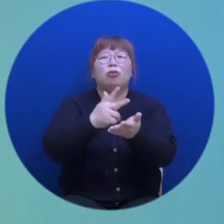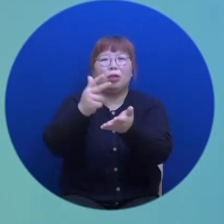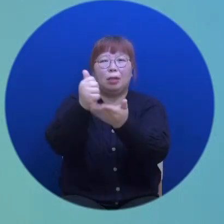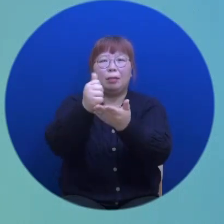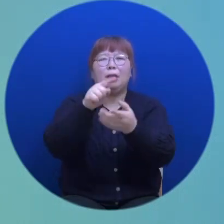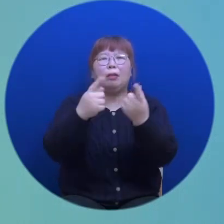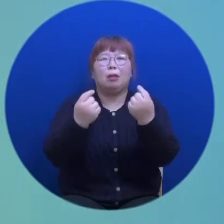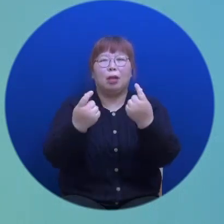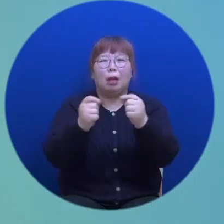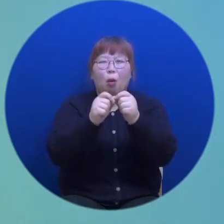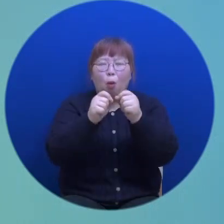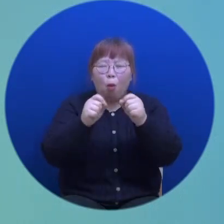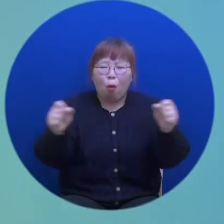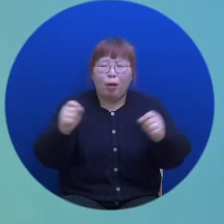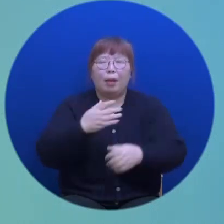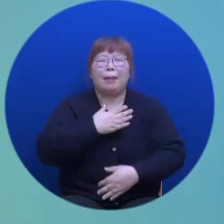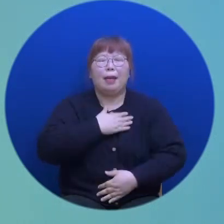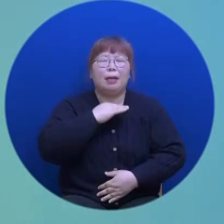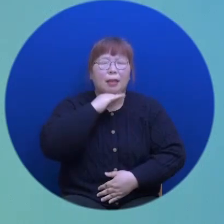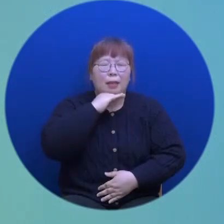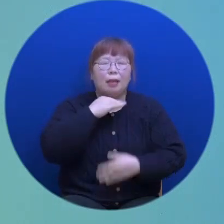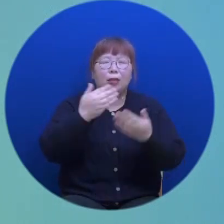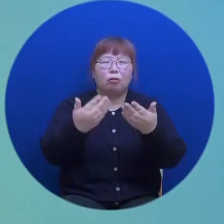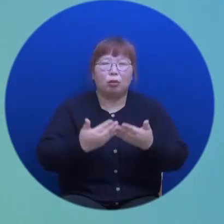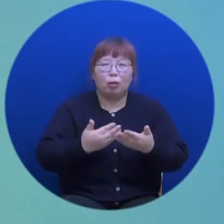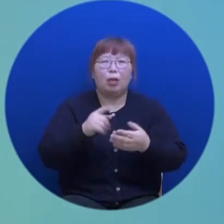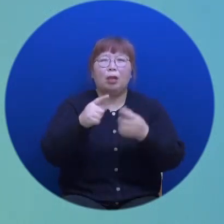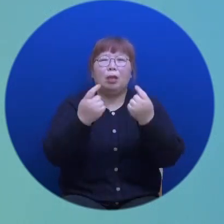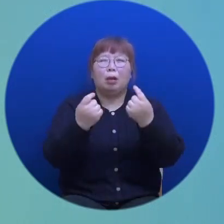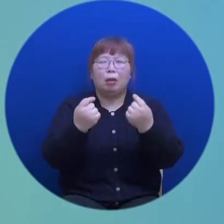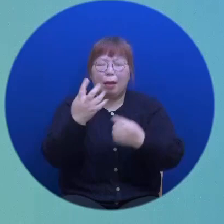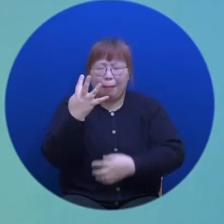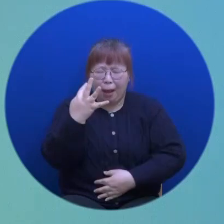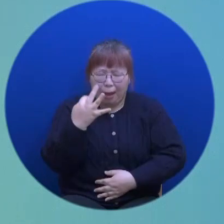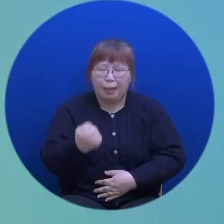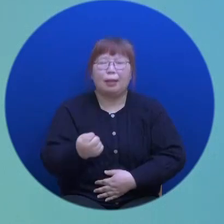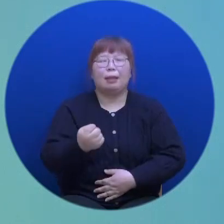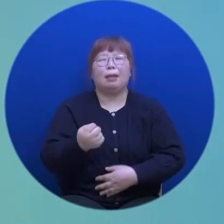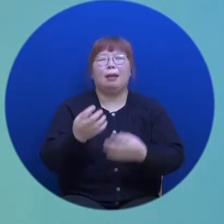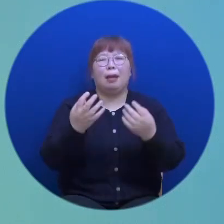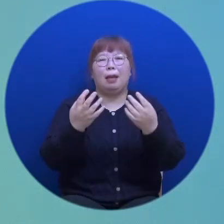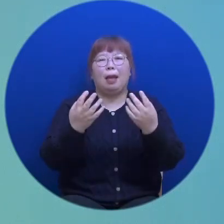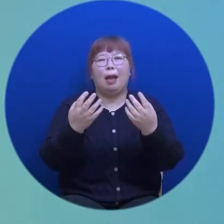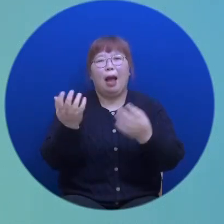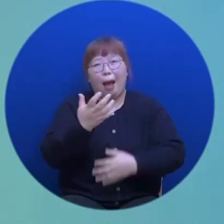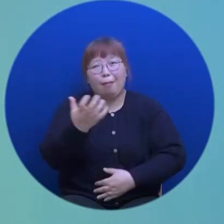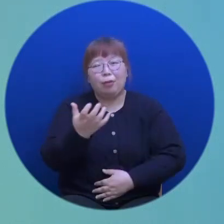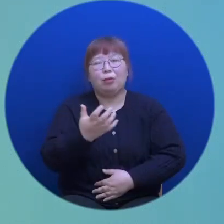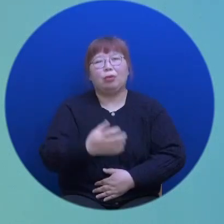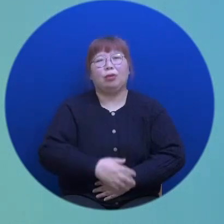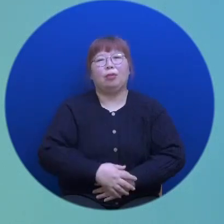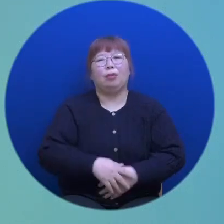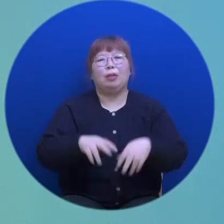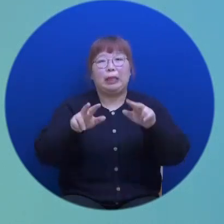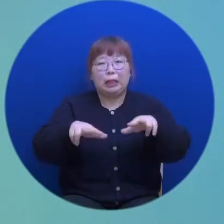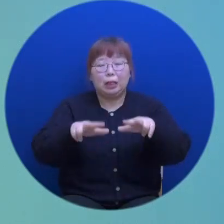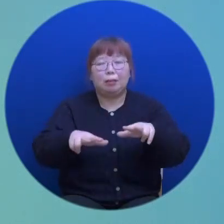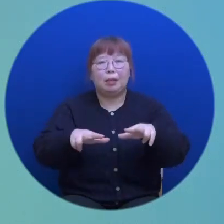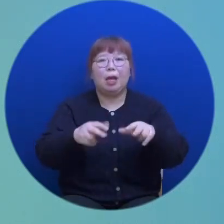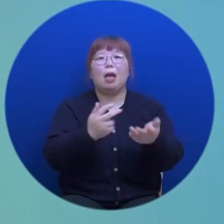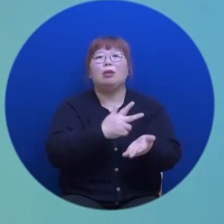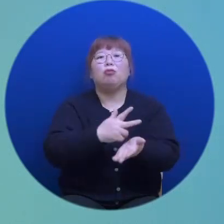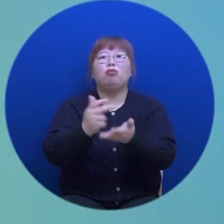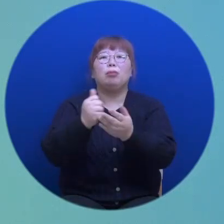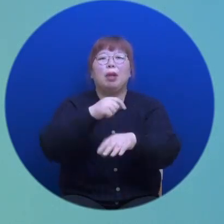저를 기다리셨군요. 주님, 그렇게 많이 아프셨군요. 이제야 주님의 마음을 제가